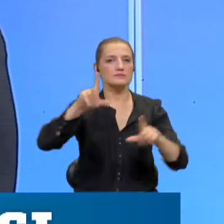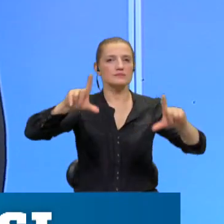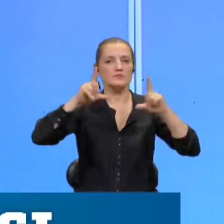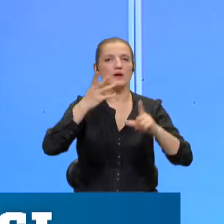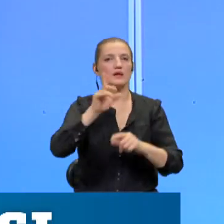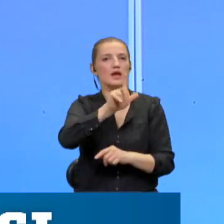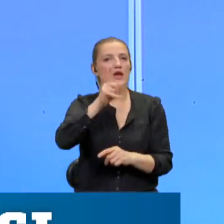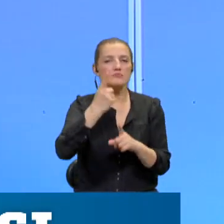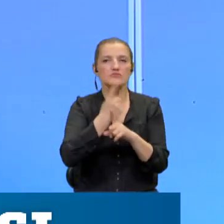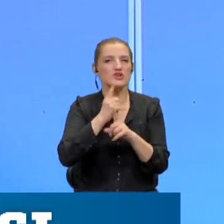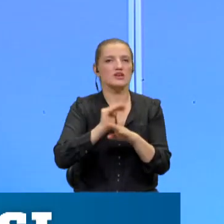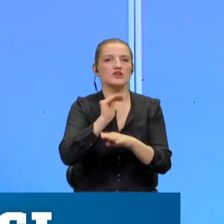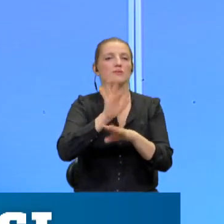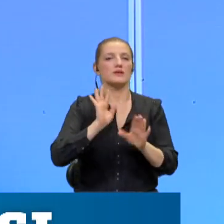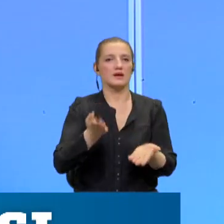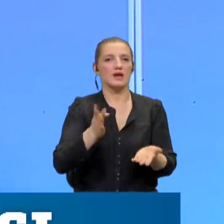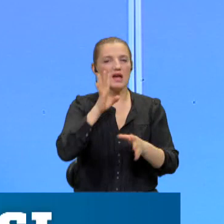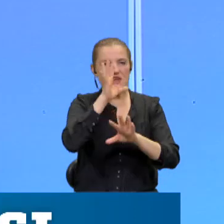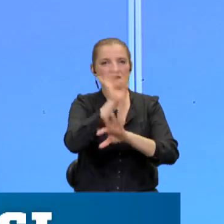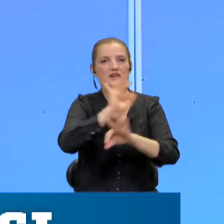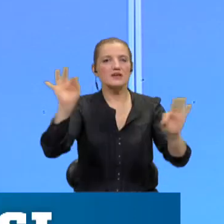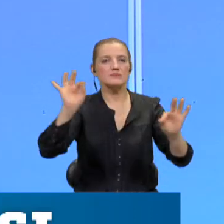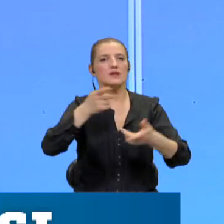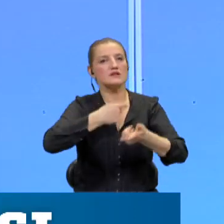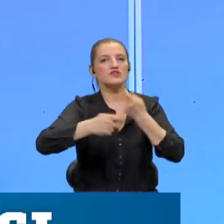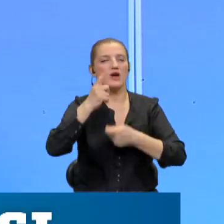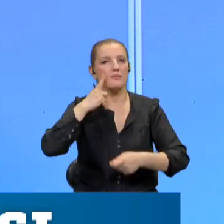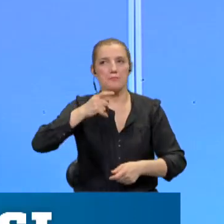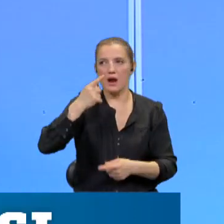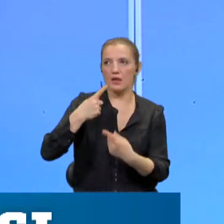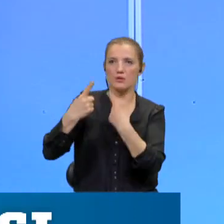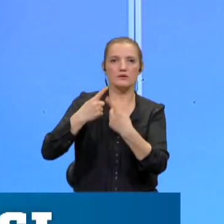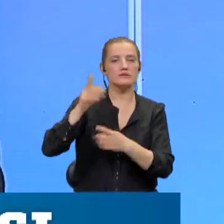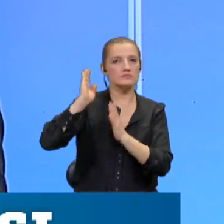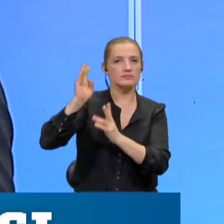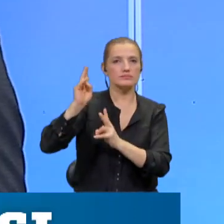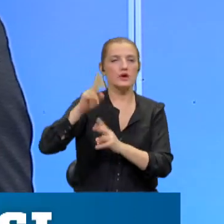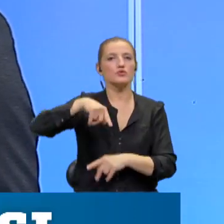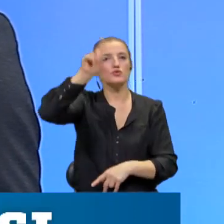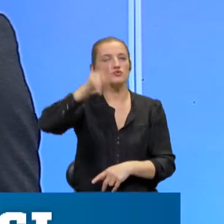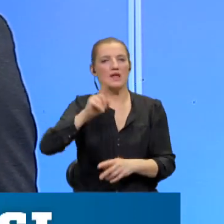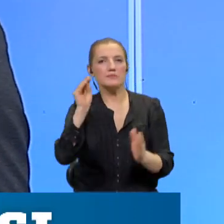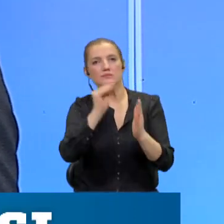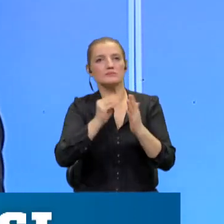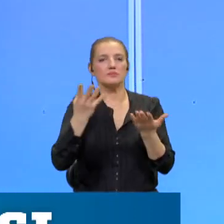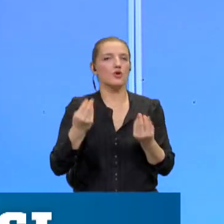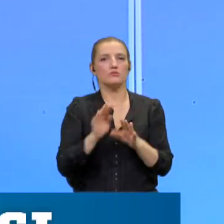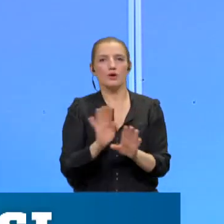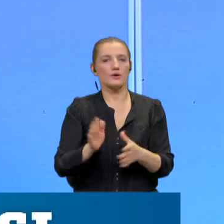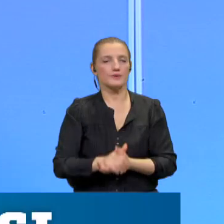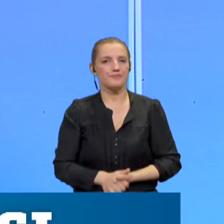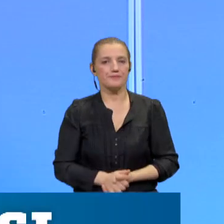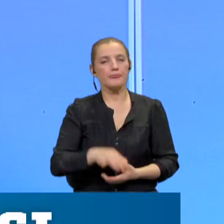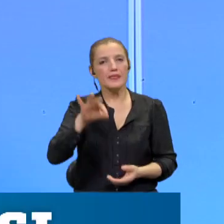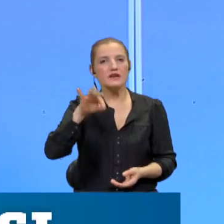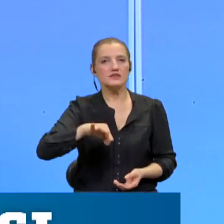gerektiren bir şey yaşamadık yani kimse Sanayi ve Ticaret Bakanlığı konuşmuyor gündeme dahi gelmiyor Evet